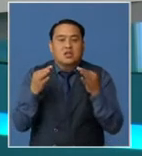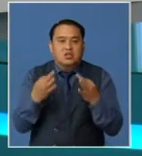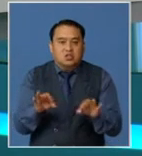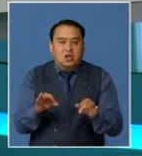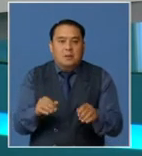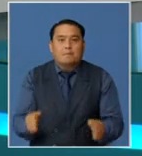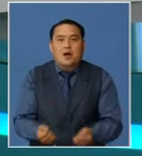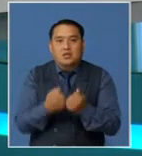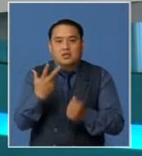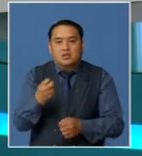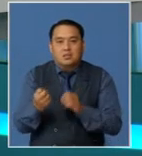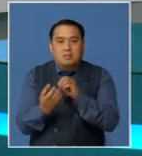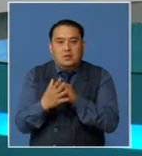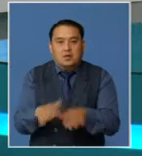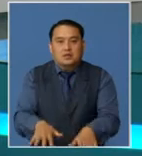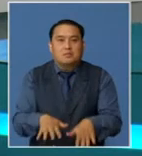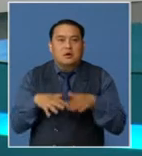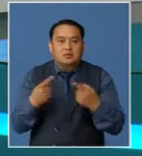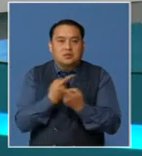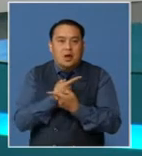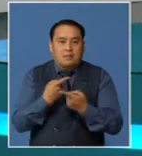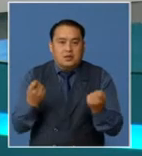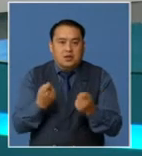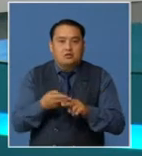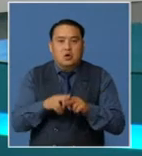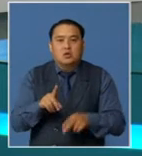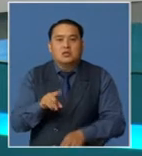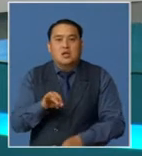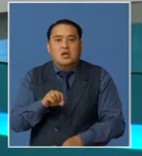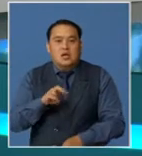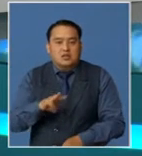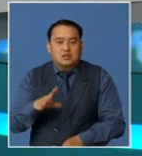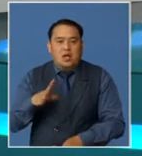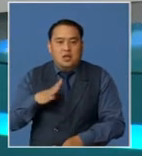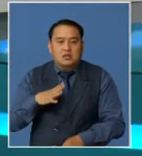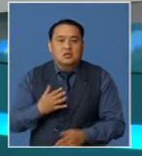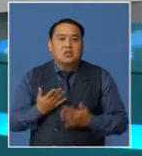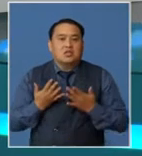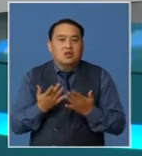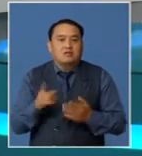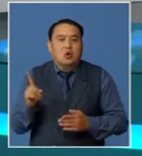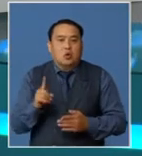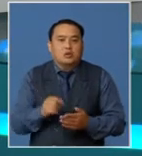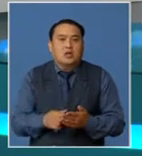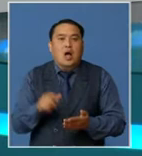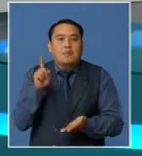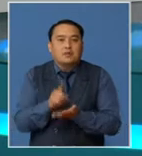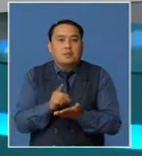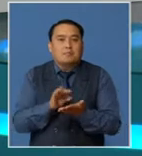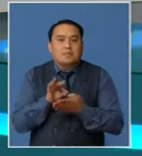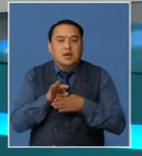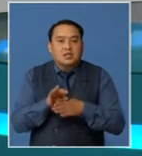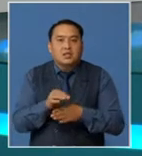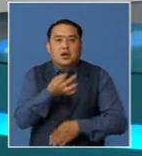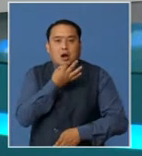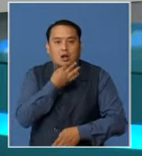поддержали в четверг 315 парламентариев, сообщается в ТАСС. Сам Зеленский настаивал на том, что церемония должна пройти раньше.